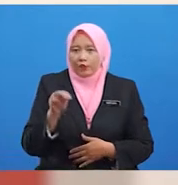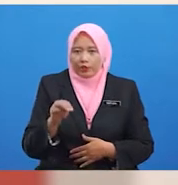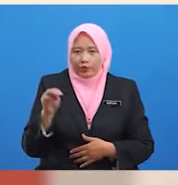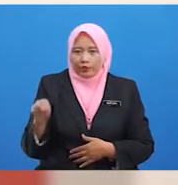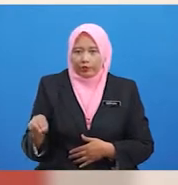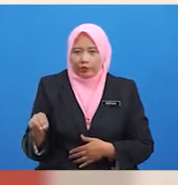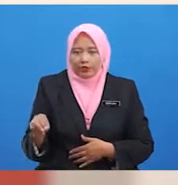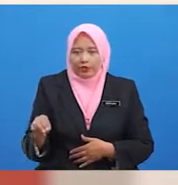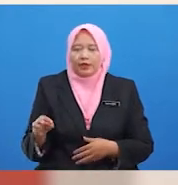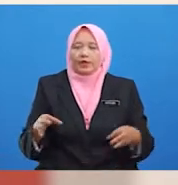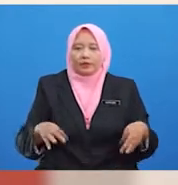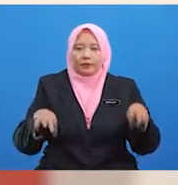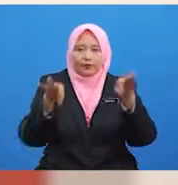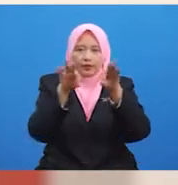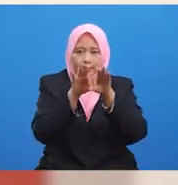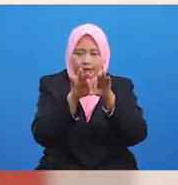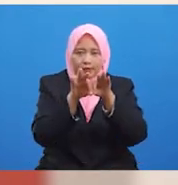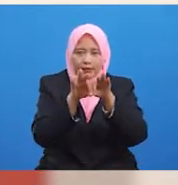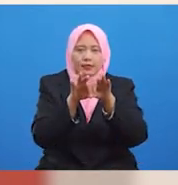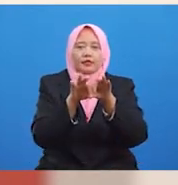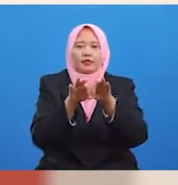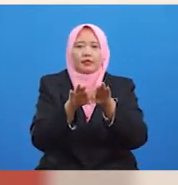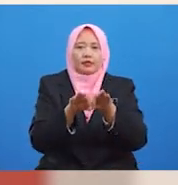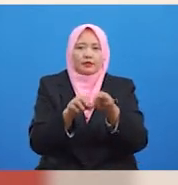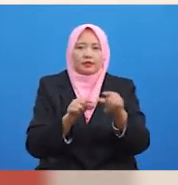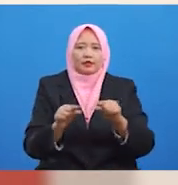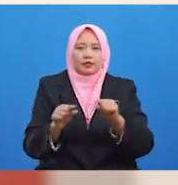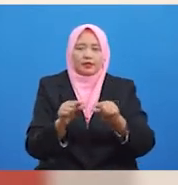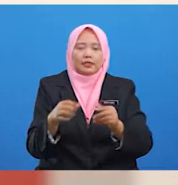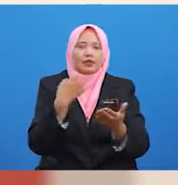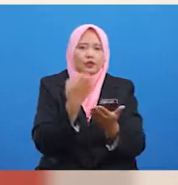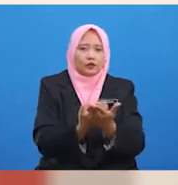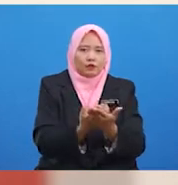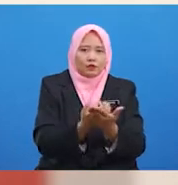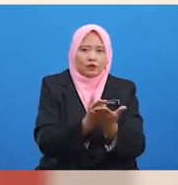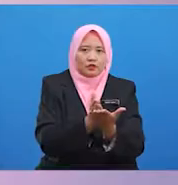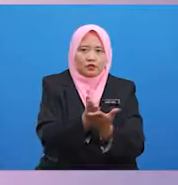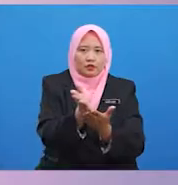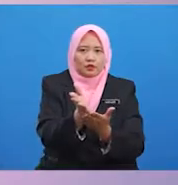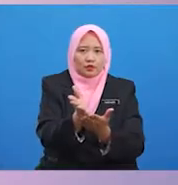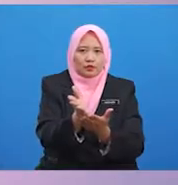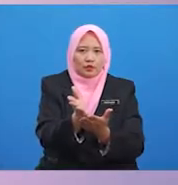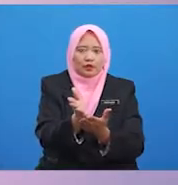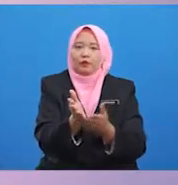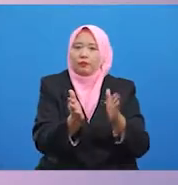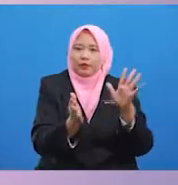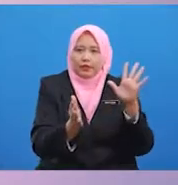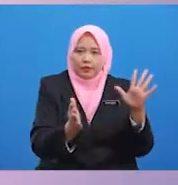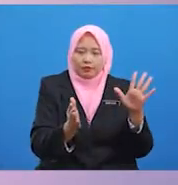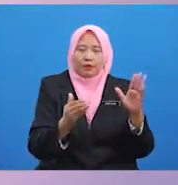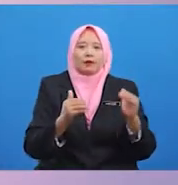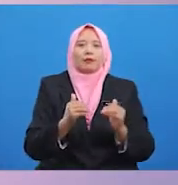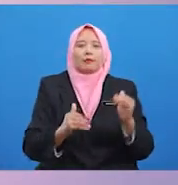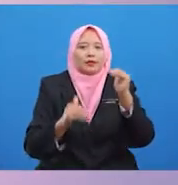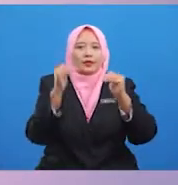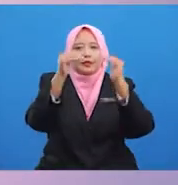Murid-murid, kepentingan kegiatan ekonomi yang seterusnya ialah peningkatan